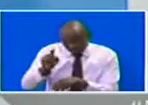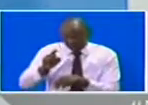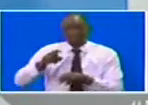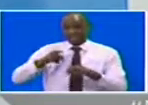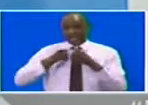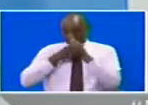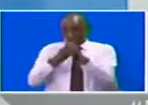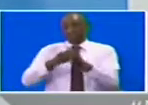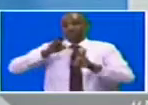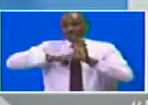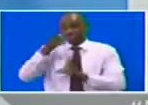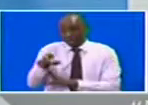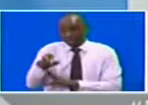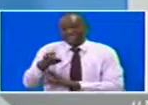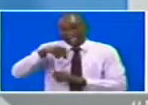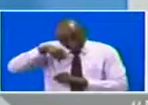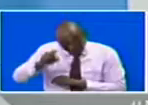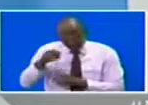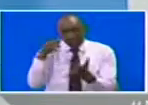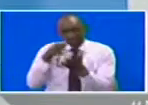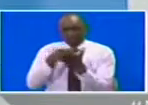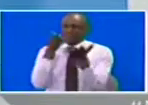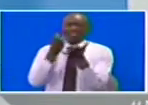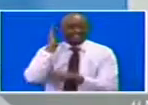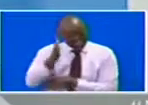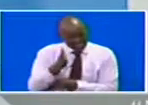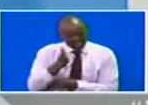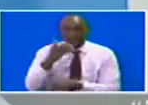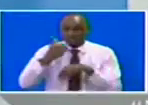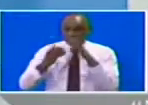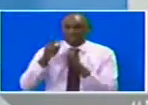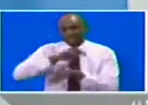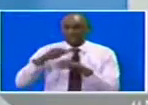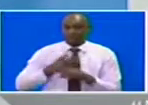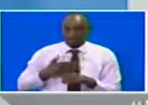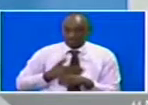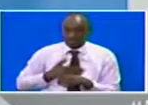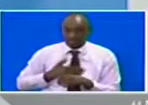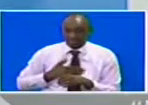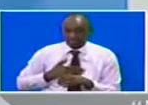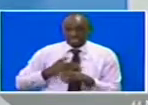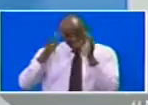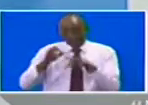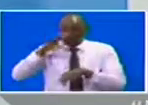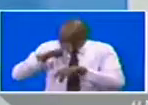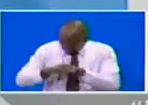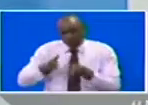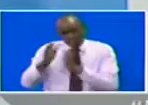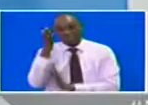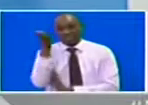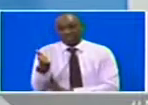vya uongozi. Sasa unaona kabisa wanahusika mara moja katika ujenzi wa hili taifa. Kama ningepata hiyo